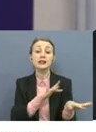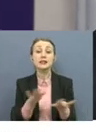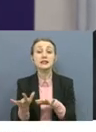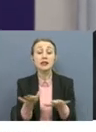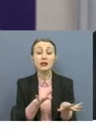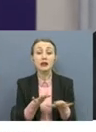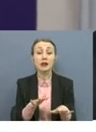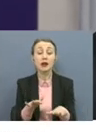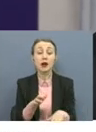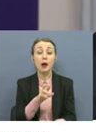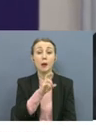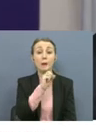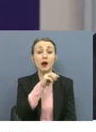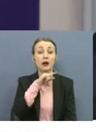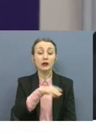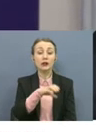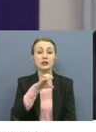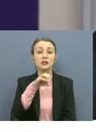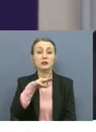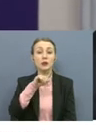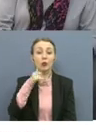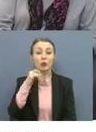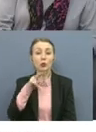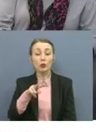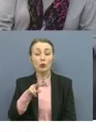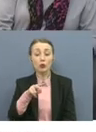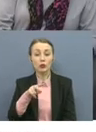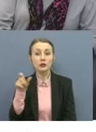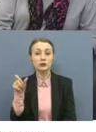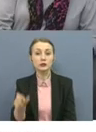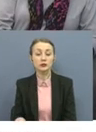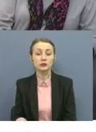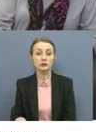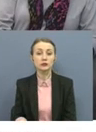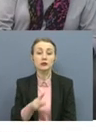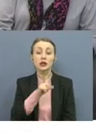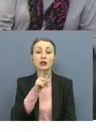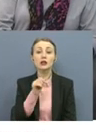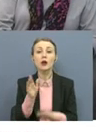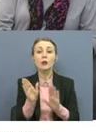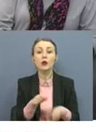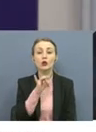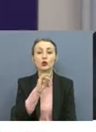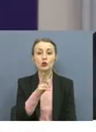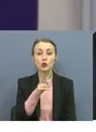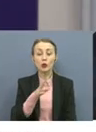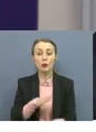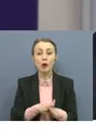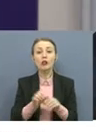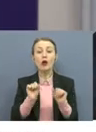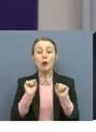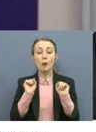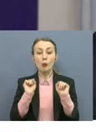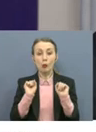өзіміздің ағымды жұмысымызда фракция отырыстарға біз енді видеоконференция ретінде оны өткізген кезде